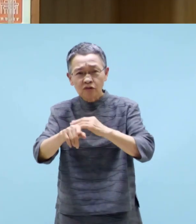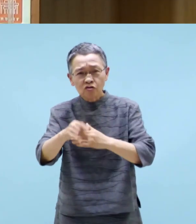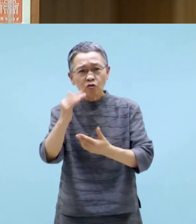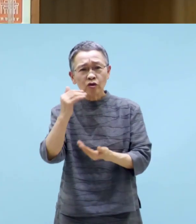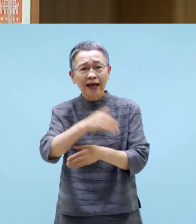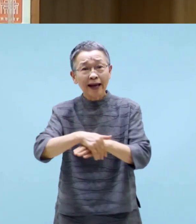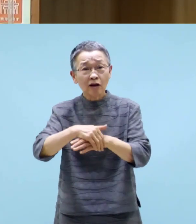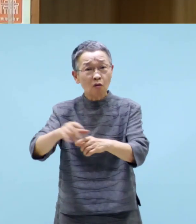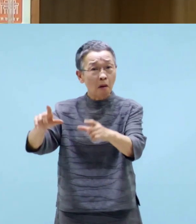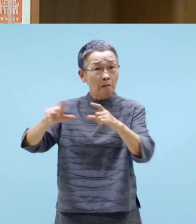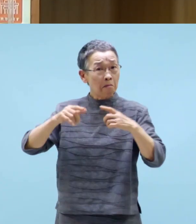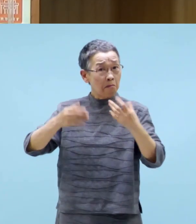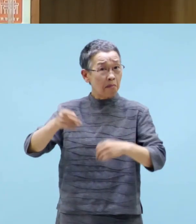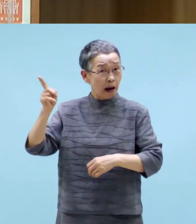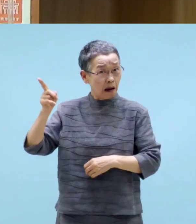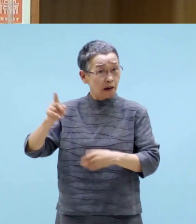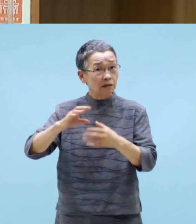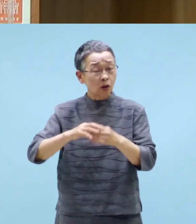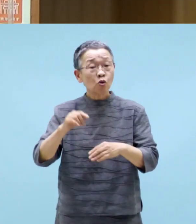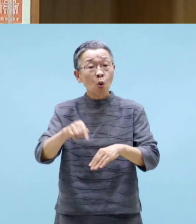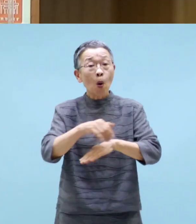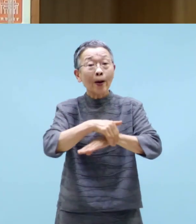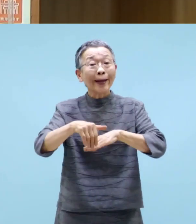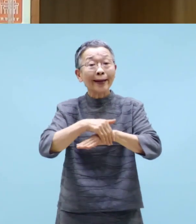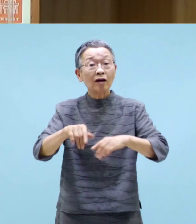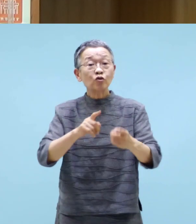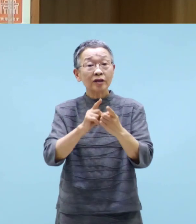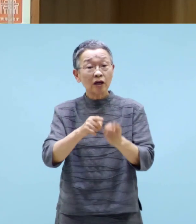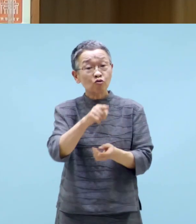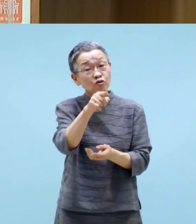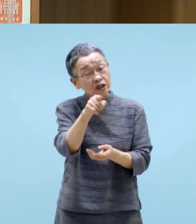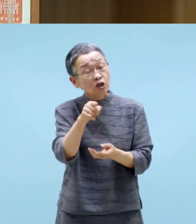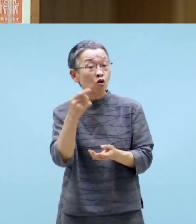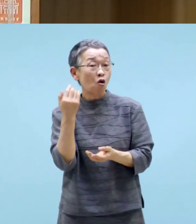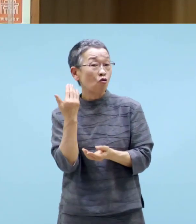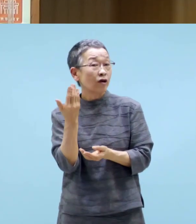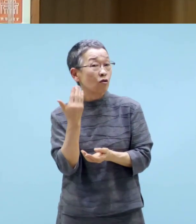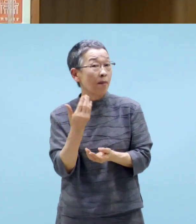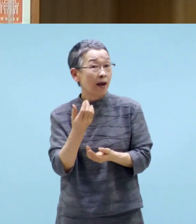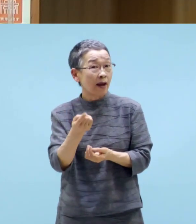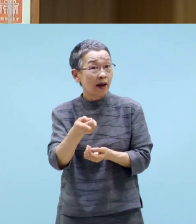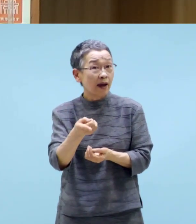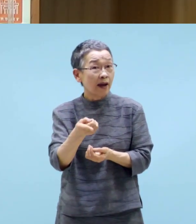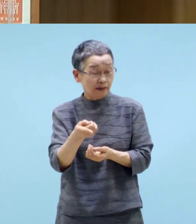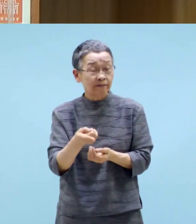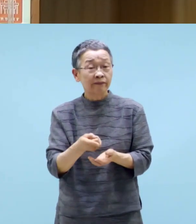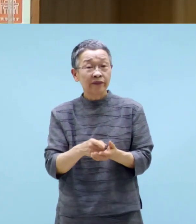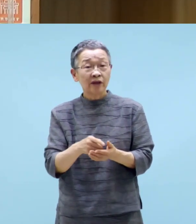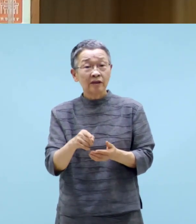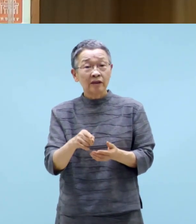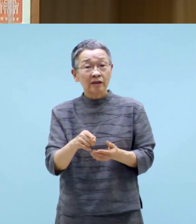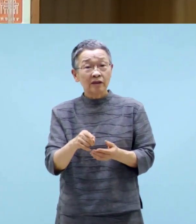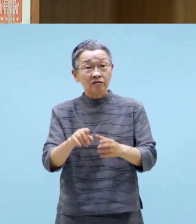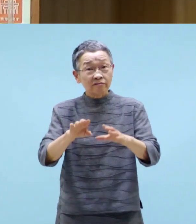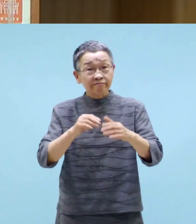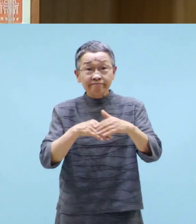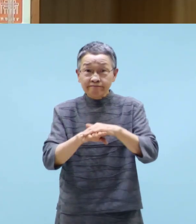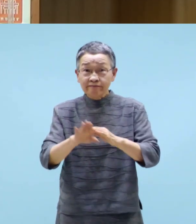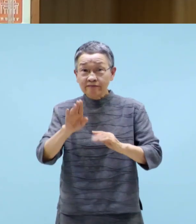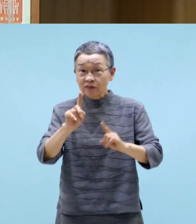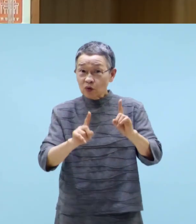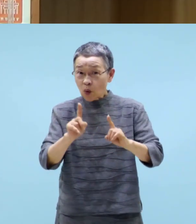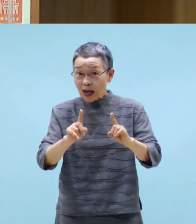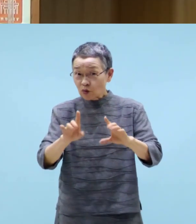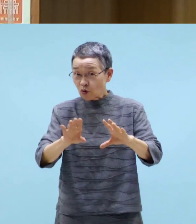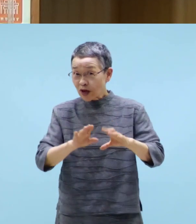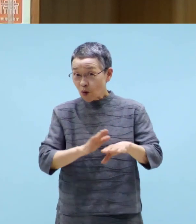ました。まあ、この計画に対する知事としての受け止め、まあ、認可するかどうかという観点からなんですけれども、まあ、その受け止めと